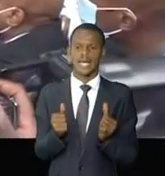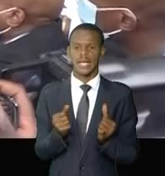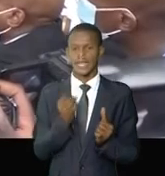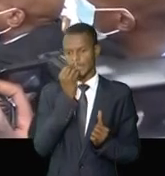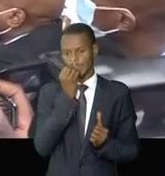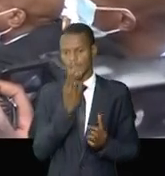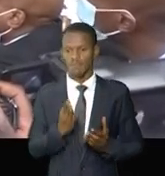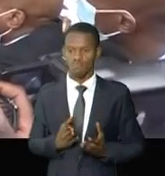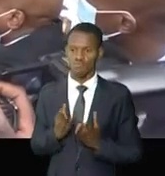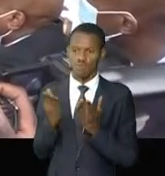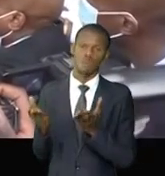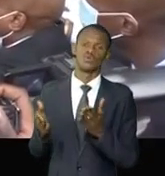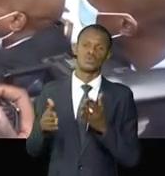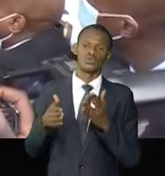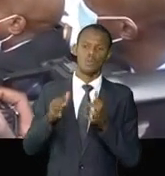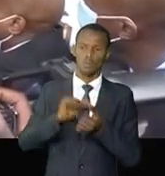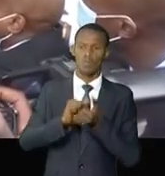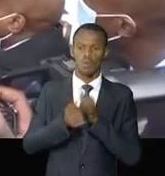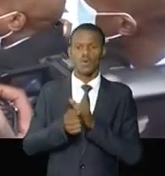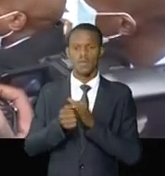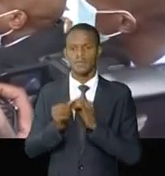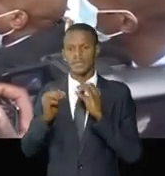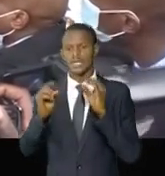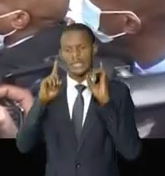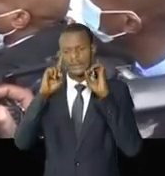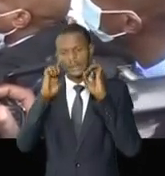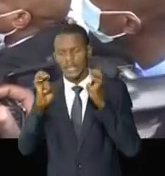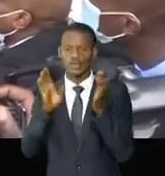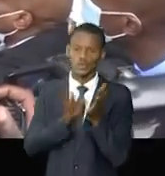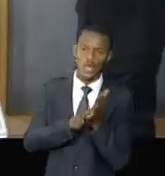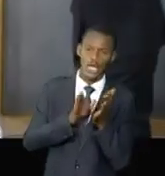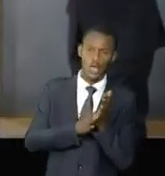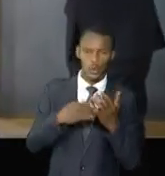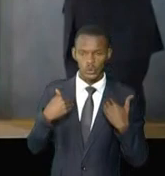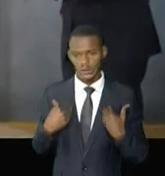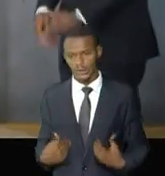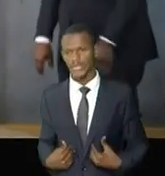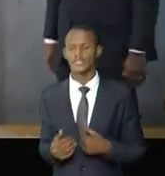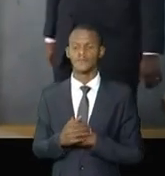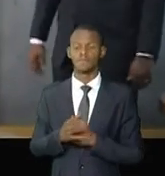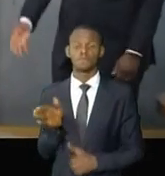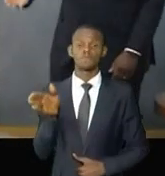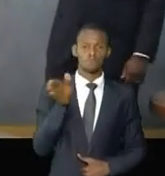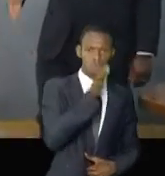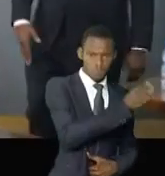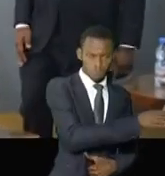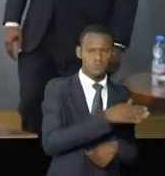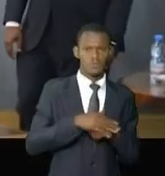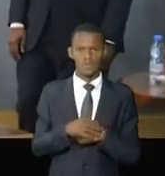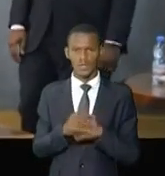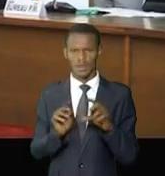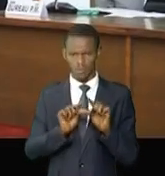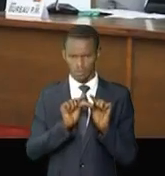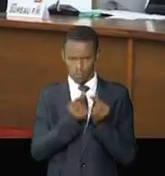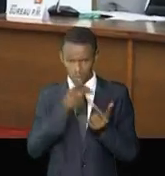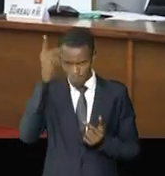de scolarité, en matière de prise en charge médicale. Le regroupement politique Action des Alliés pour